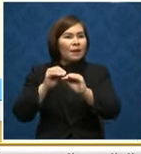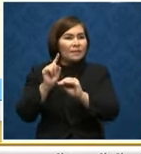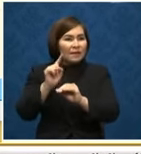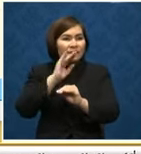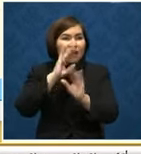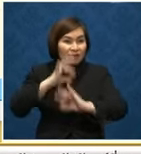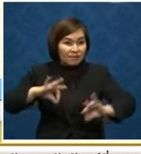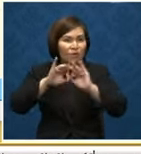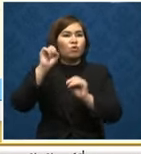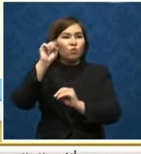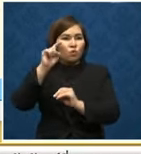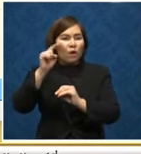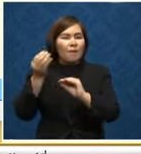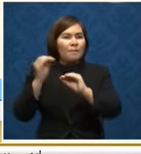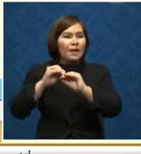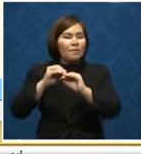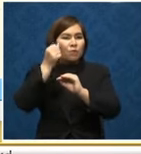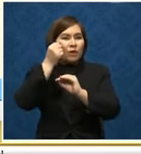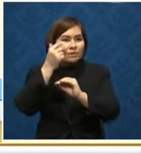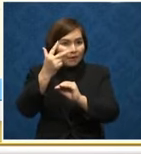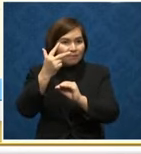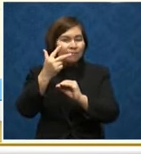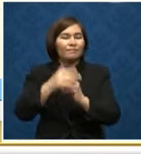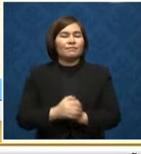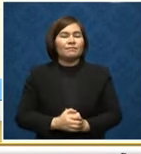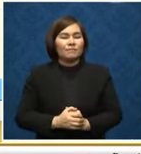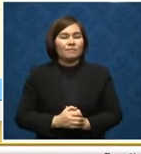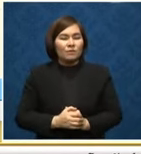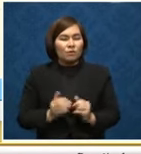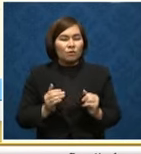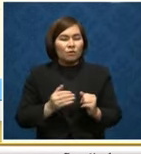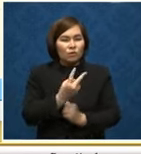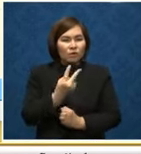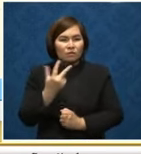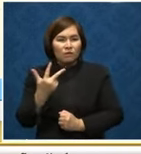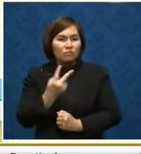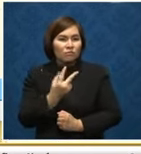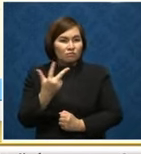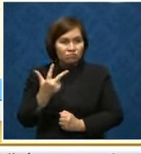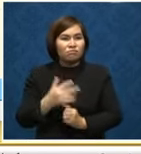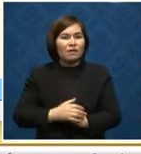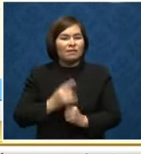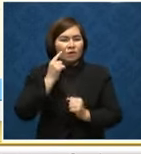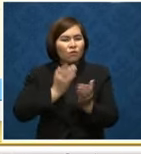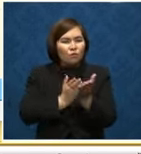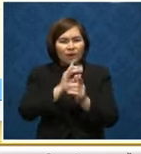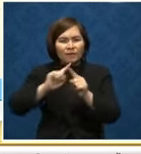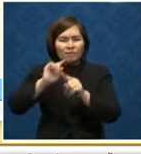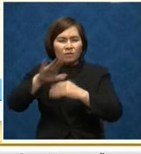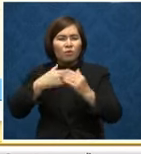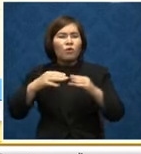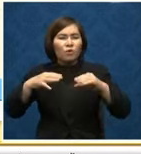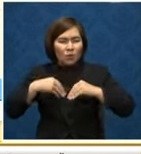เป็นนะครับอันนี้เป็นข้อเสนอที่น่าจะยอมรับและไปด้วยกันได้ทุกฝ่ายนะ